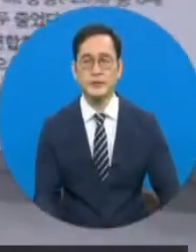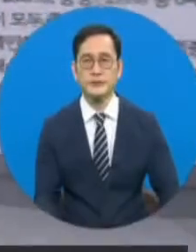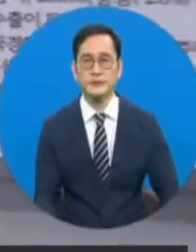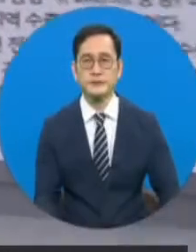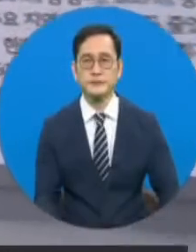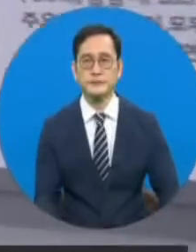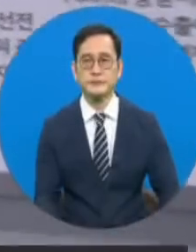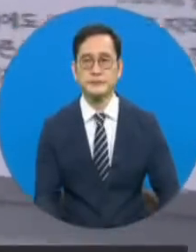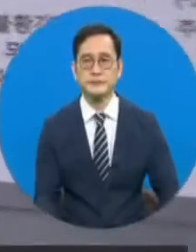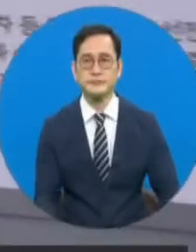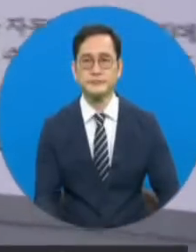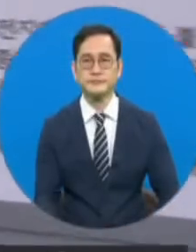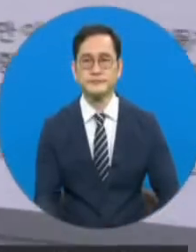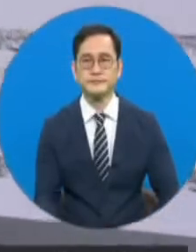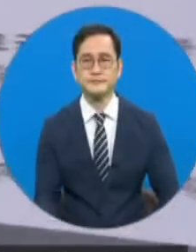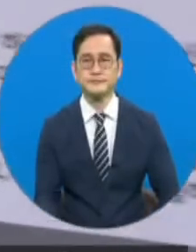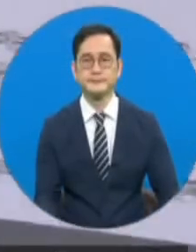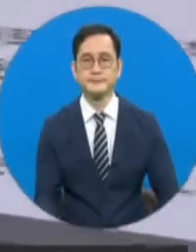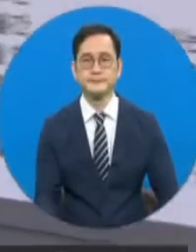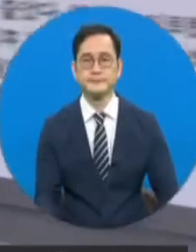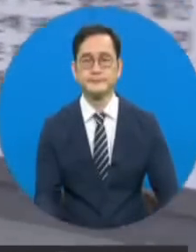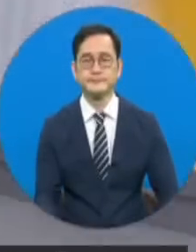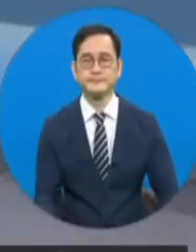지금까지 신문 읽어주는 남자였습니다